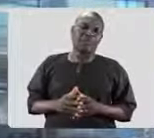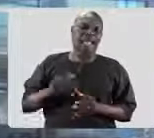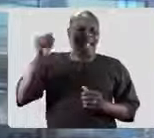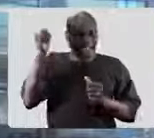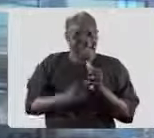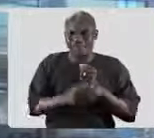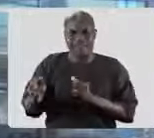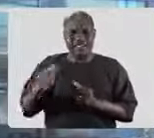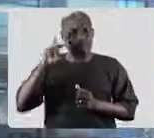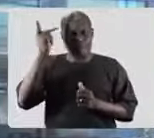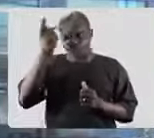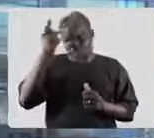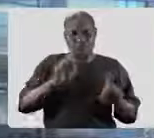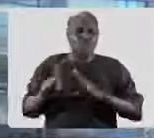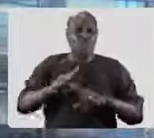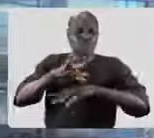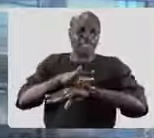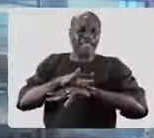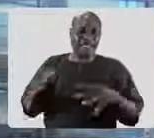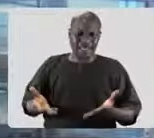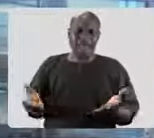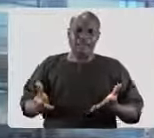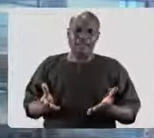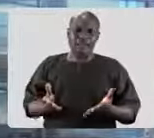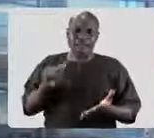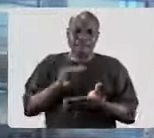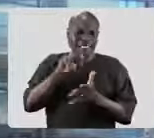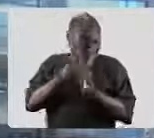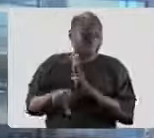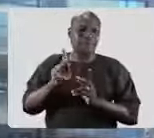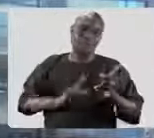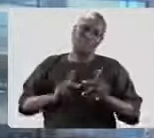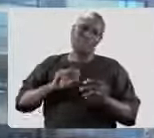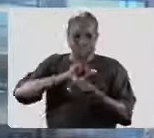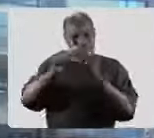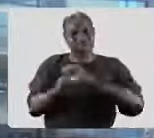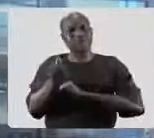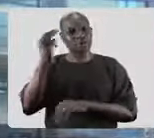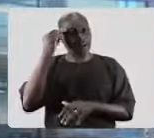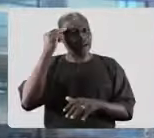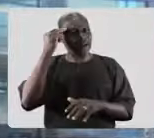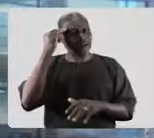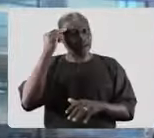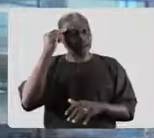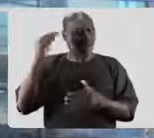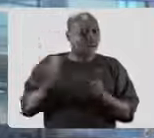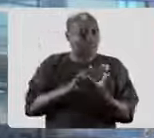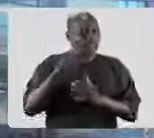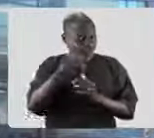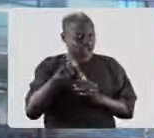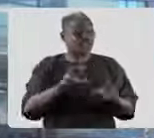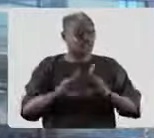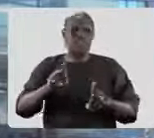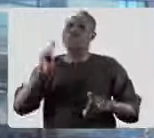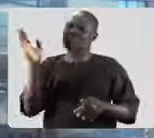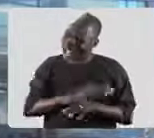niema biara politicians mo ye wo ma yi mu a ade mo jahwie go eba no mo ye nsakra ayadwen na de ye ye no